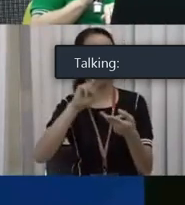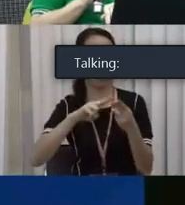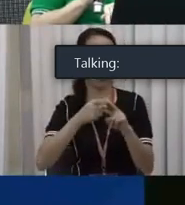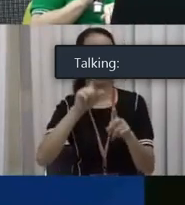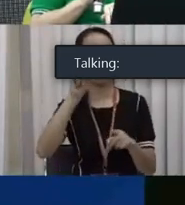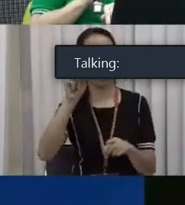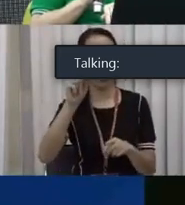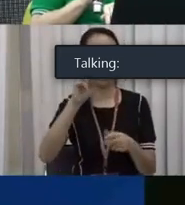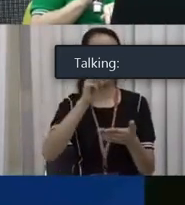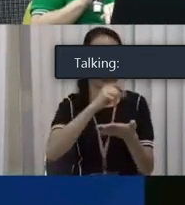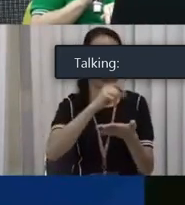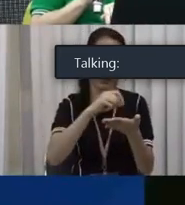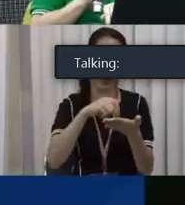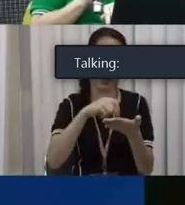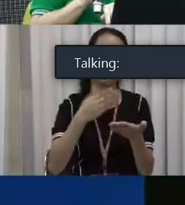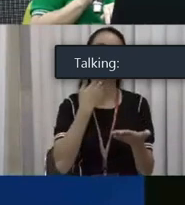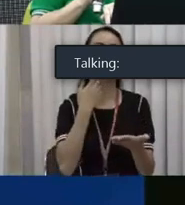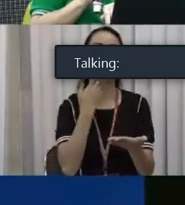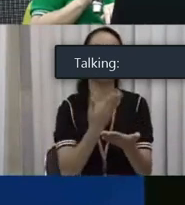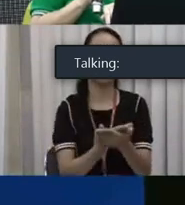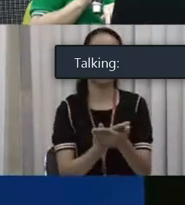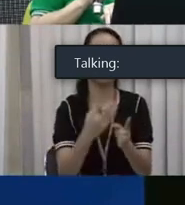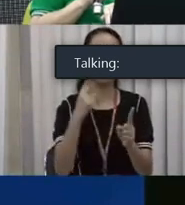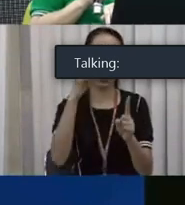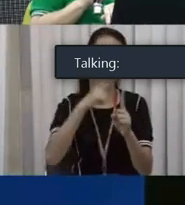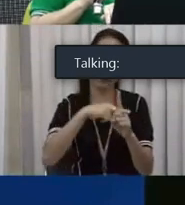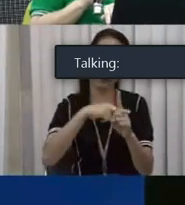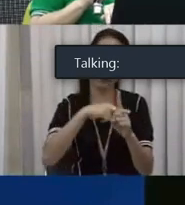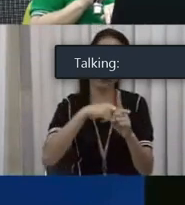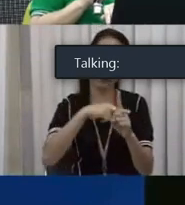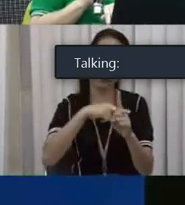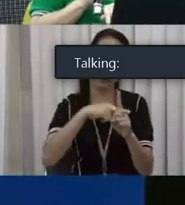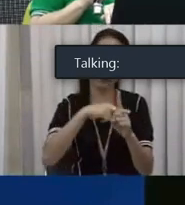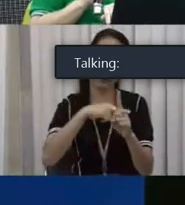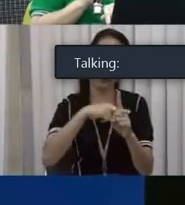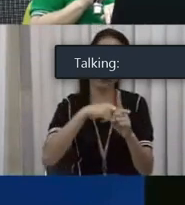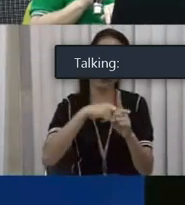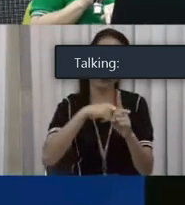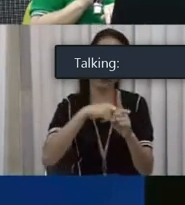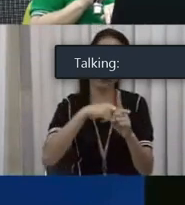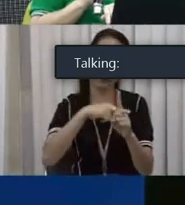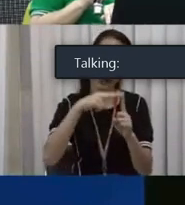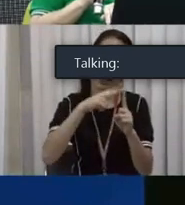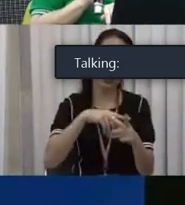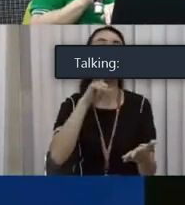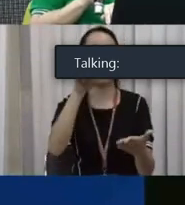kani i-discuss po ni in detail sa ato ang paso.